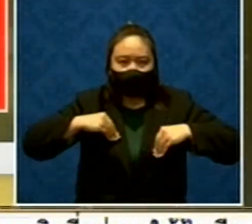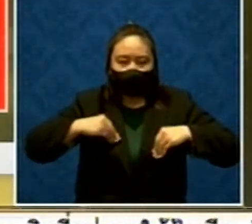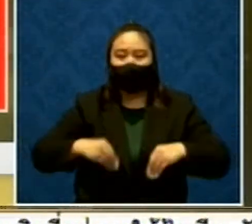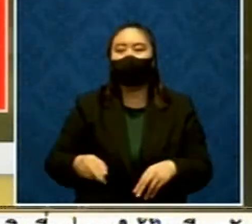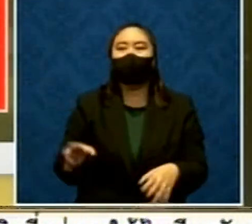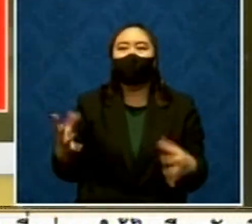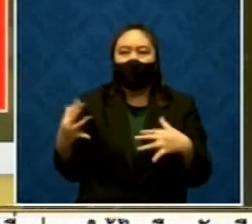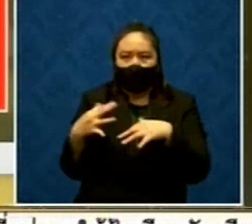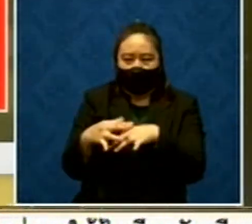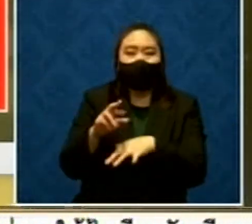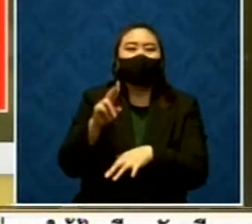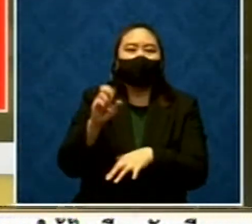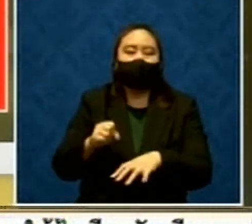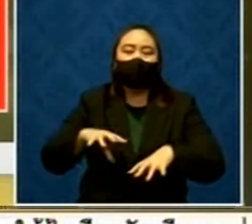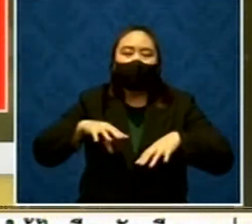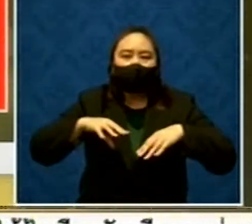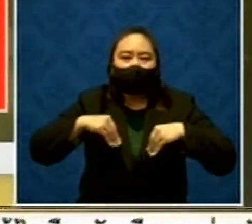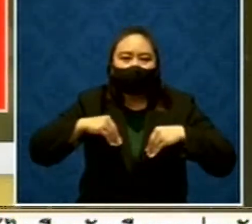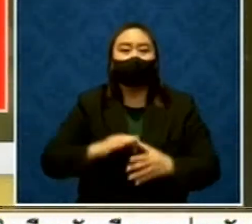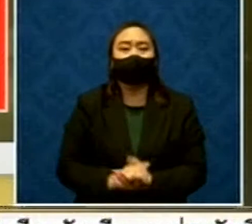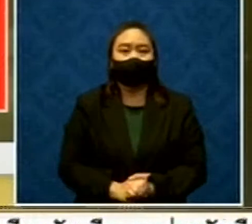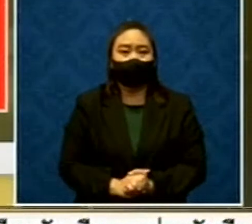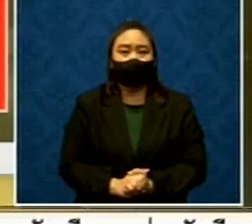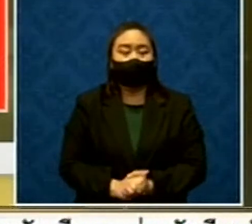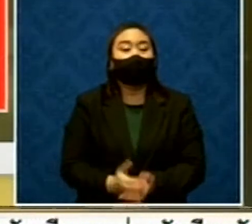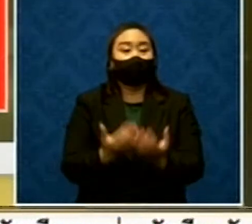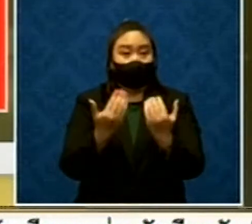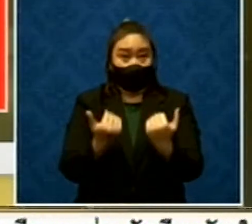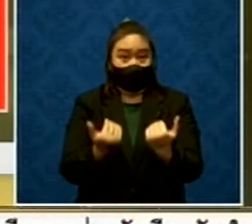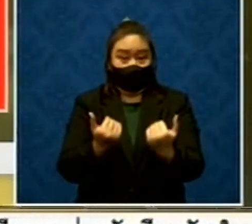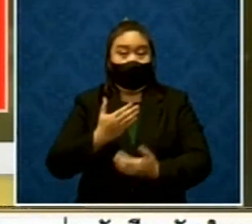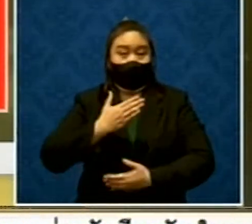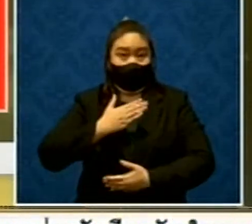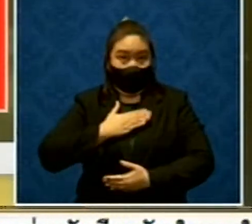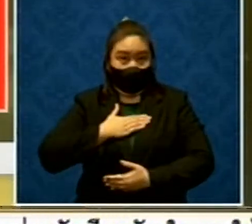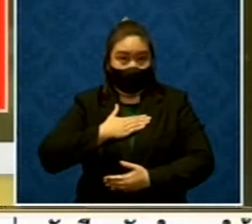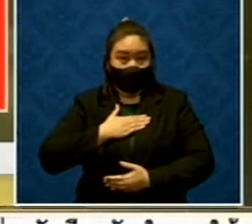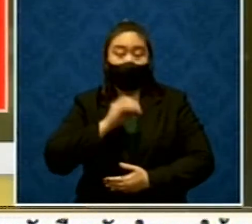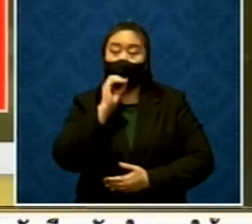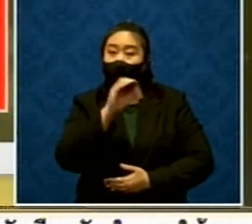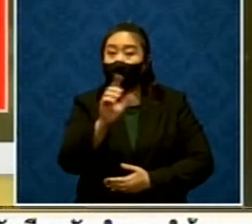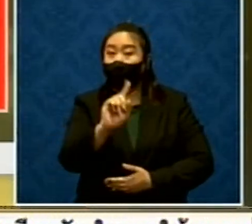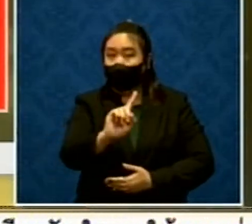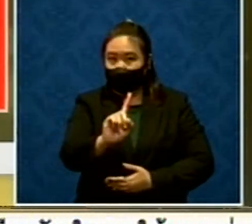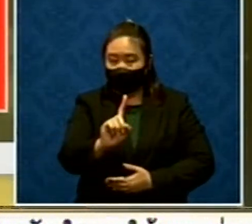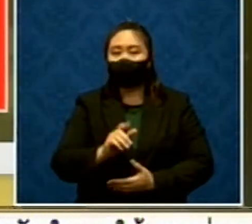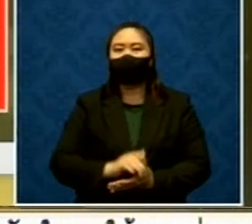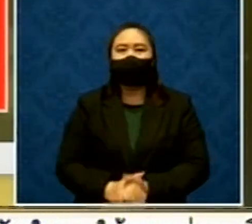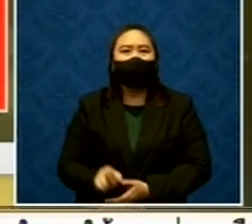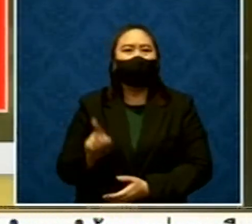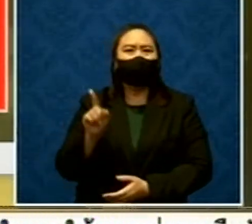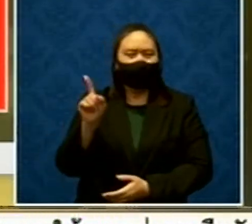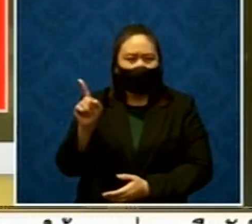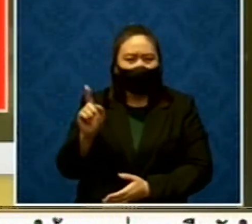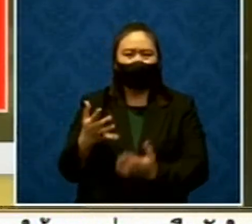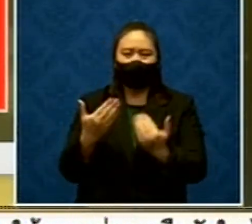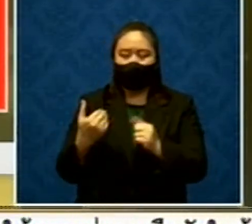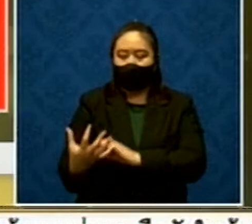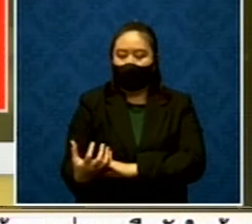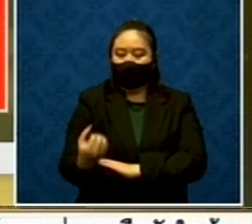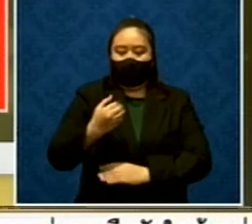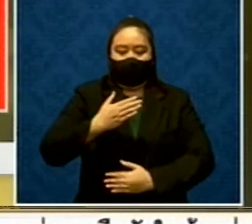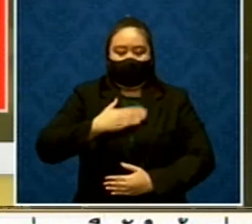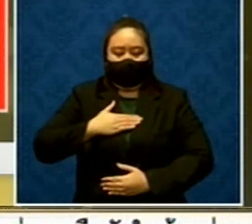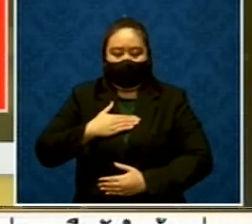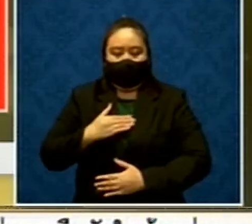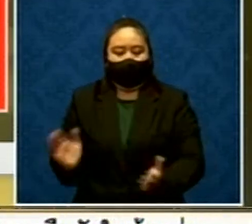ยกันกรณีนี้เนี่ยผมก็จะบอกว่าท่านลุแก่อำนาจช่วยเหลือบุค